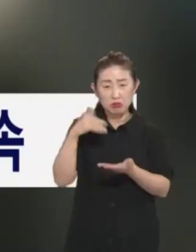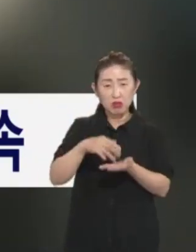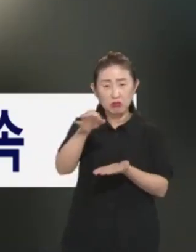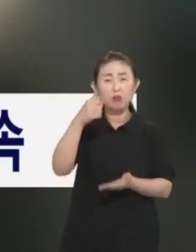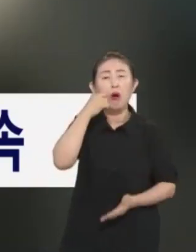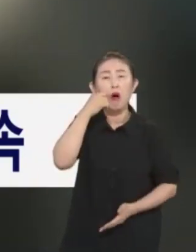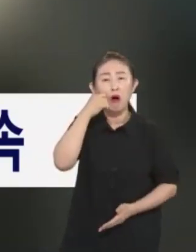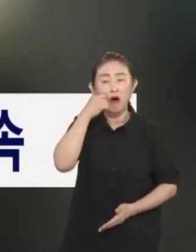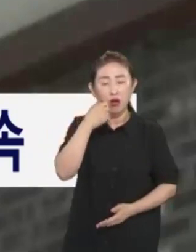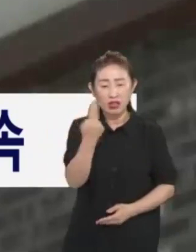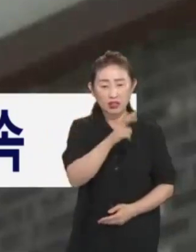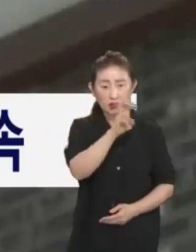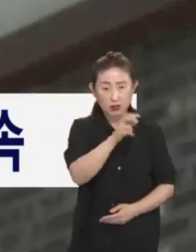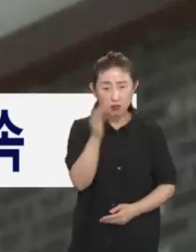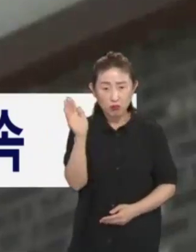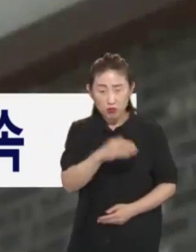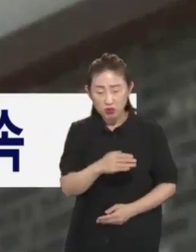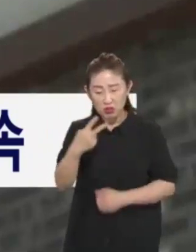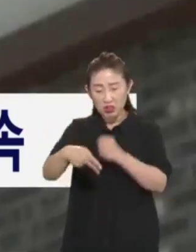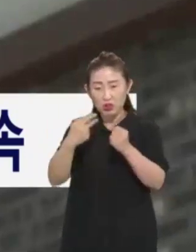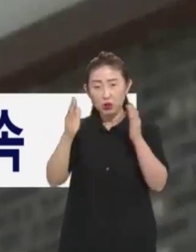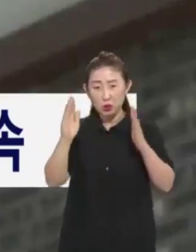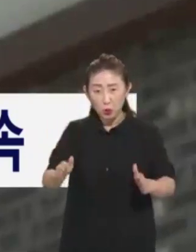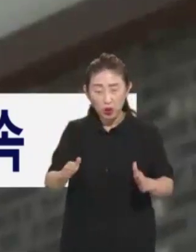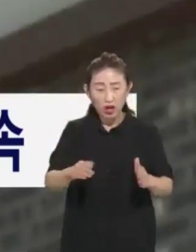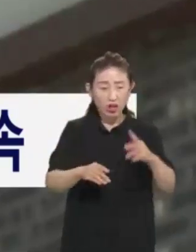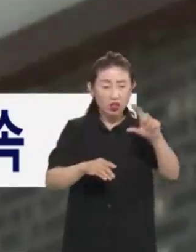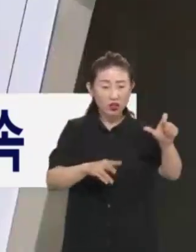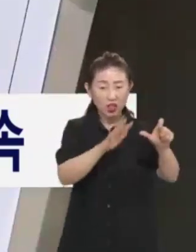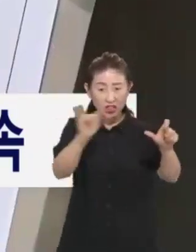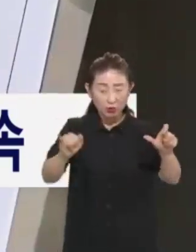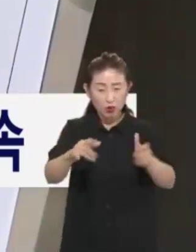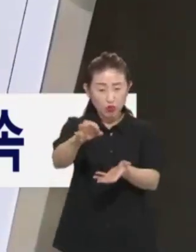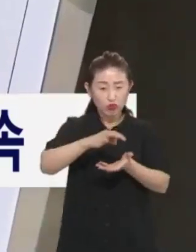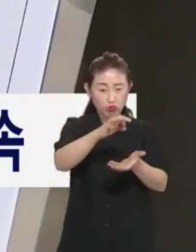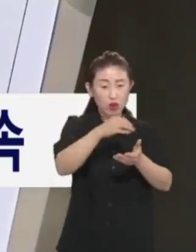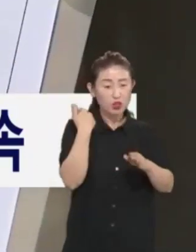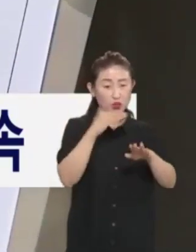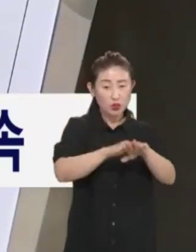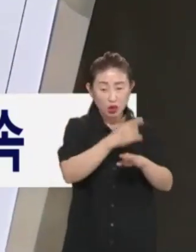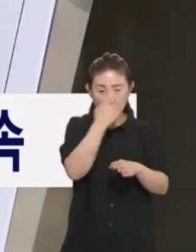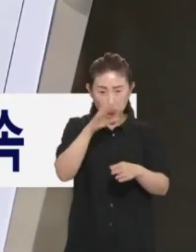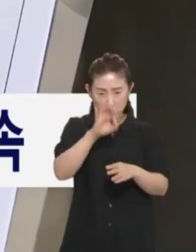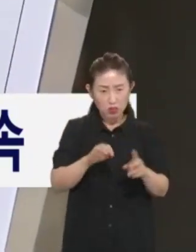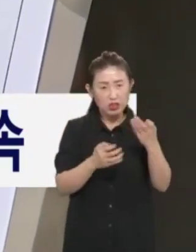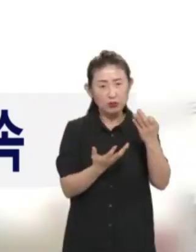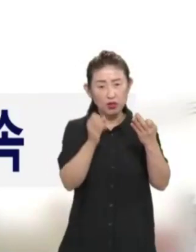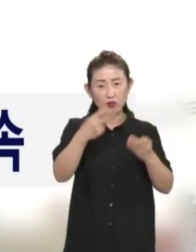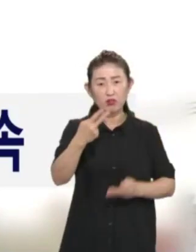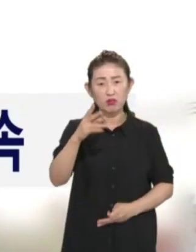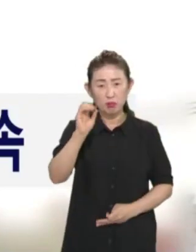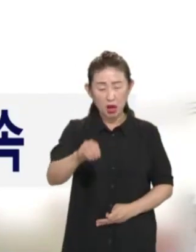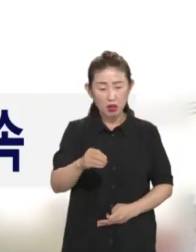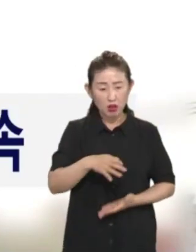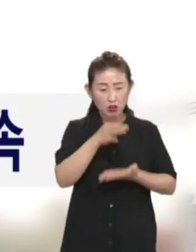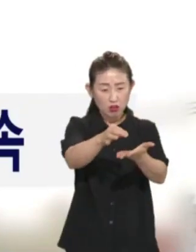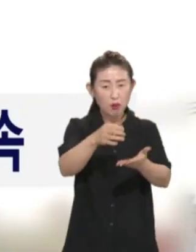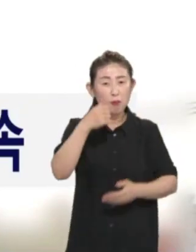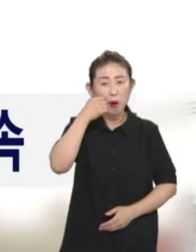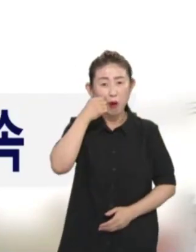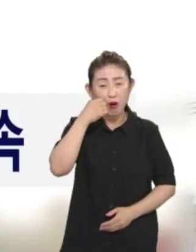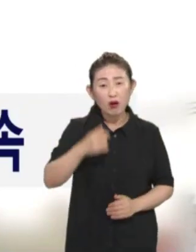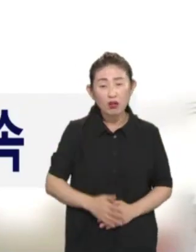없는데도 2020년부터 2년 동안 피해자 15명으로부터 전세 보증금 약 14억 2천만 원을 돌려주지